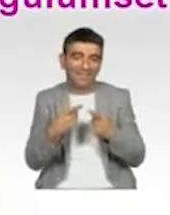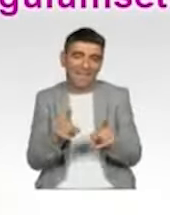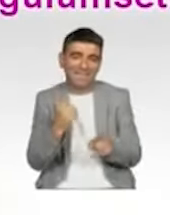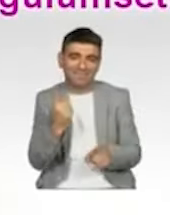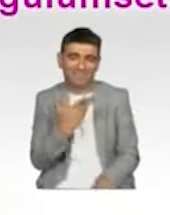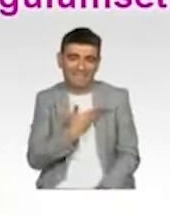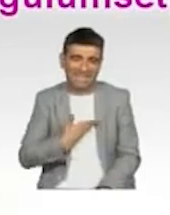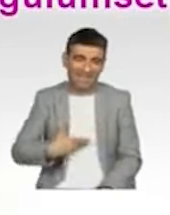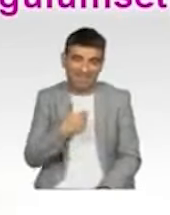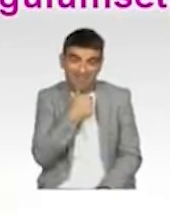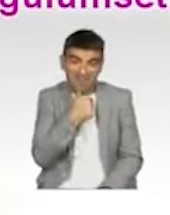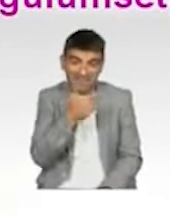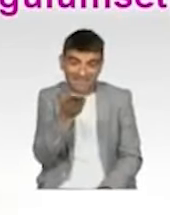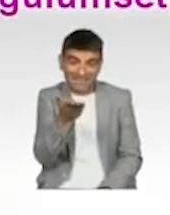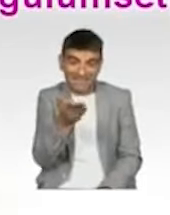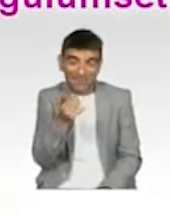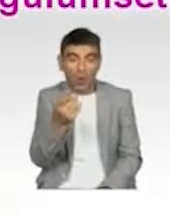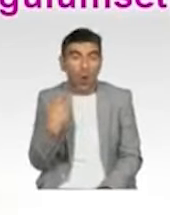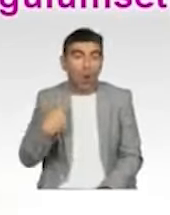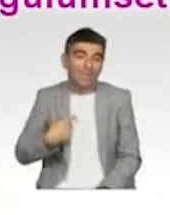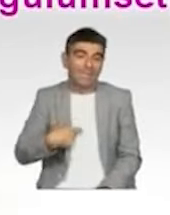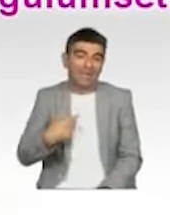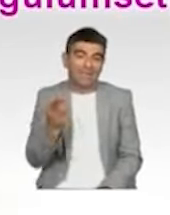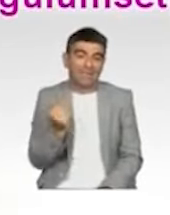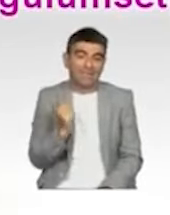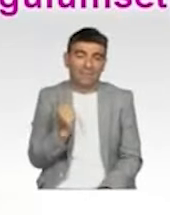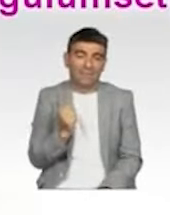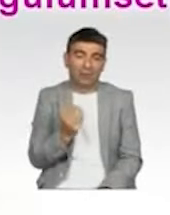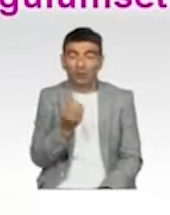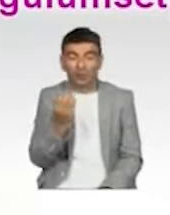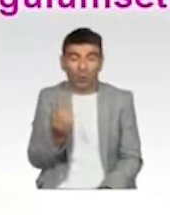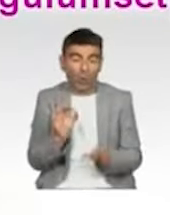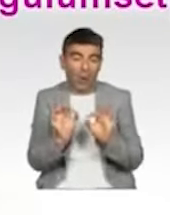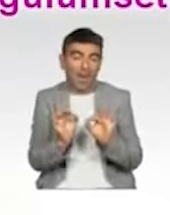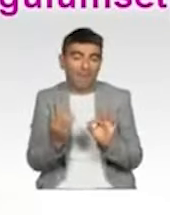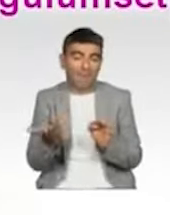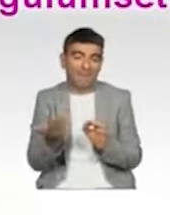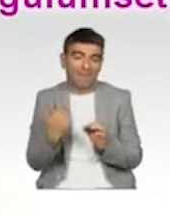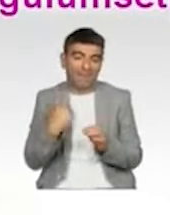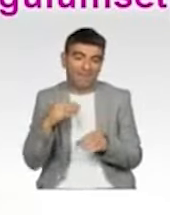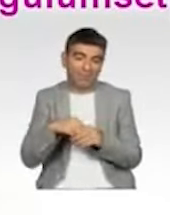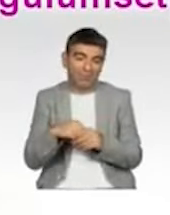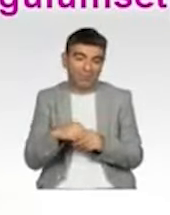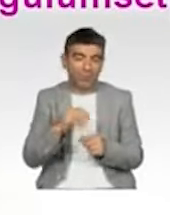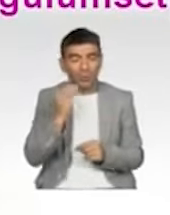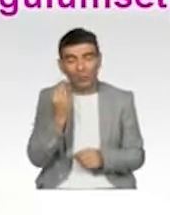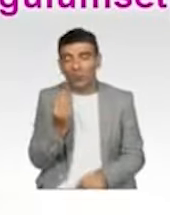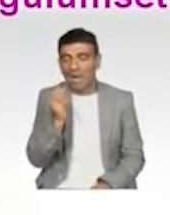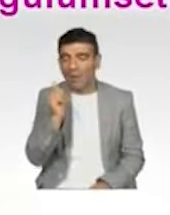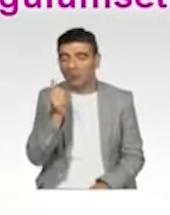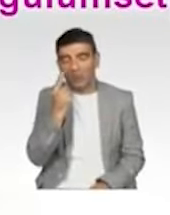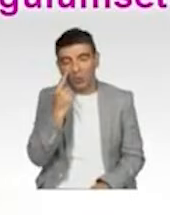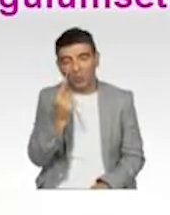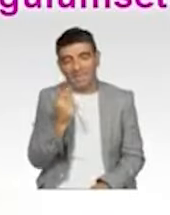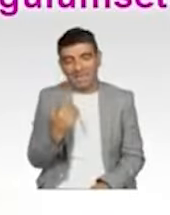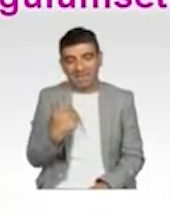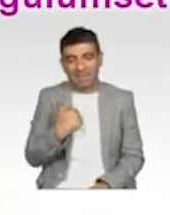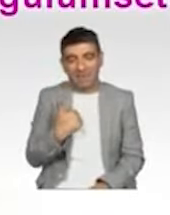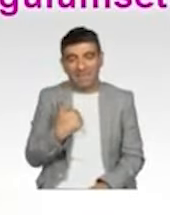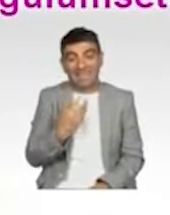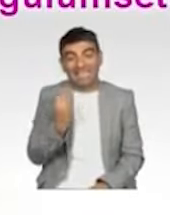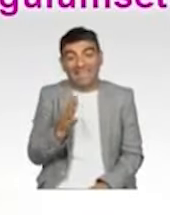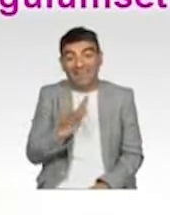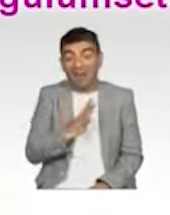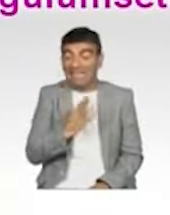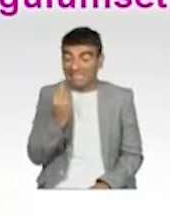biliyorsun babasın. Onlar çok özeller. Çok kıymetliler benim için. Allah'ım hep güzel günlerini göstersin. Amin. Onların. Amin. İyi ki varlar,